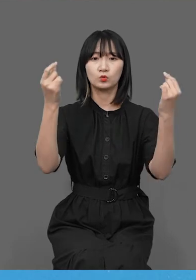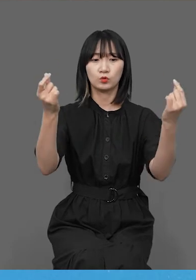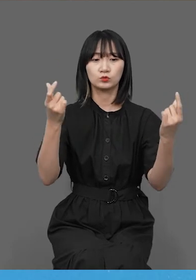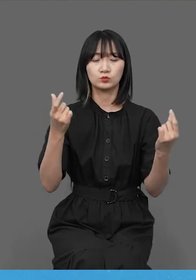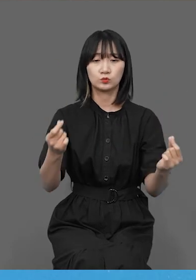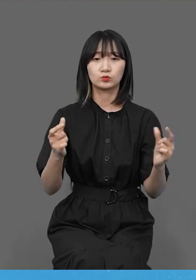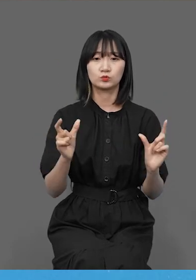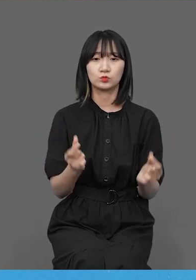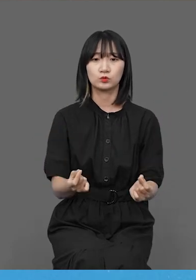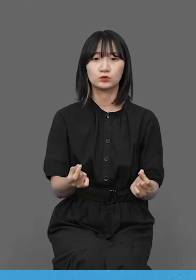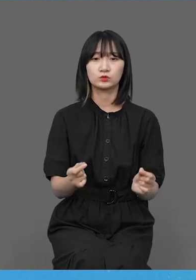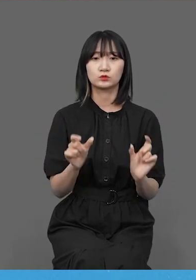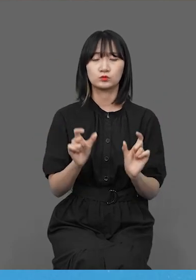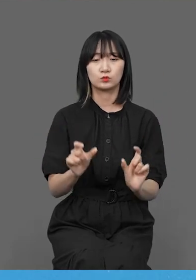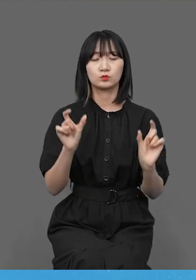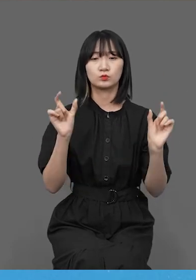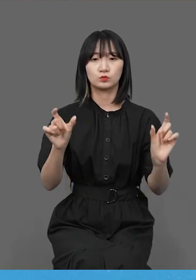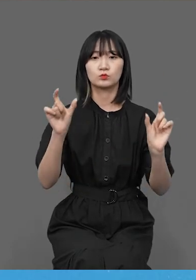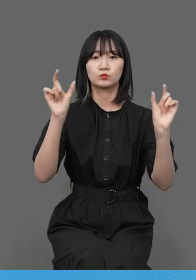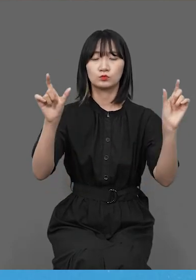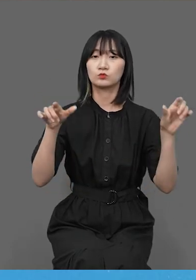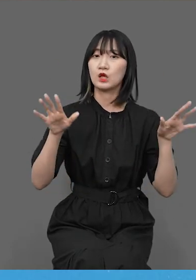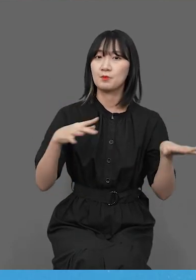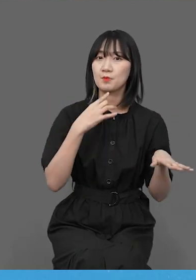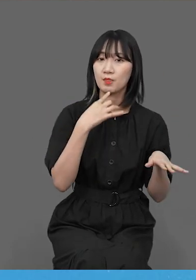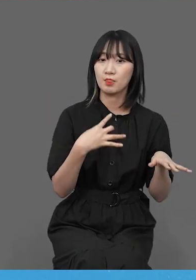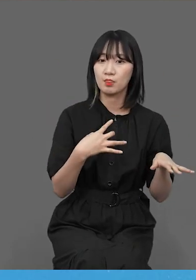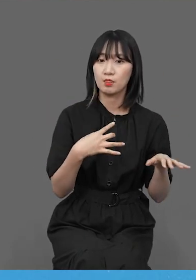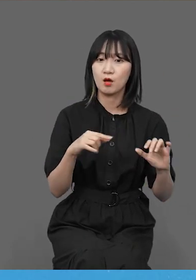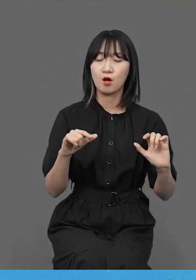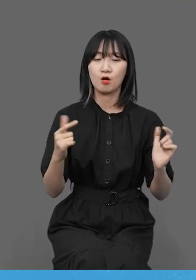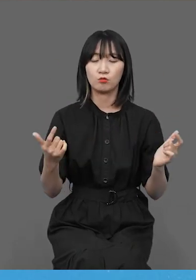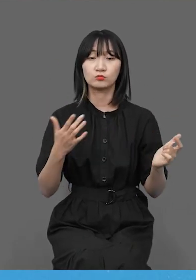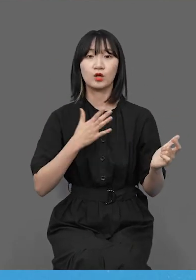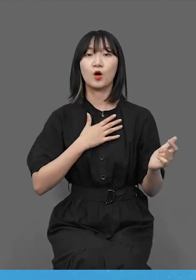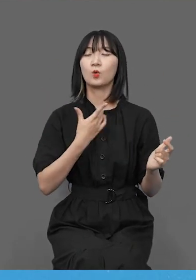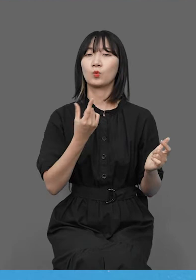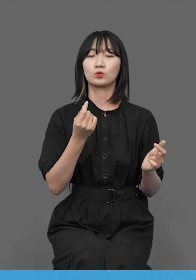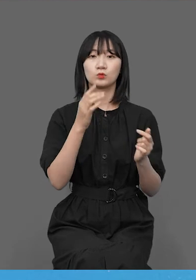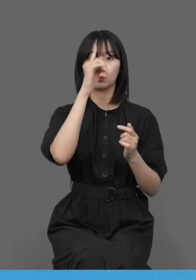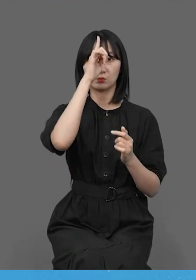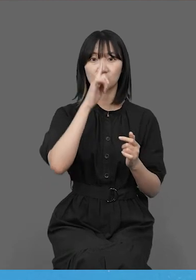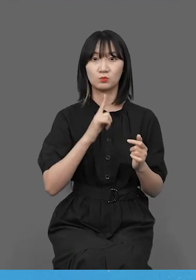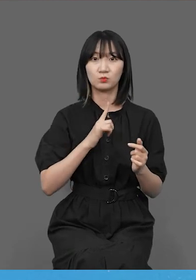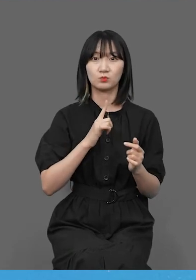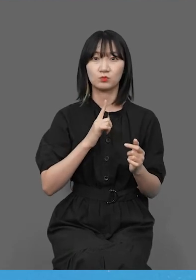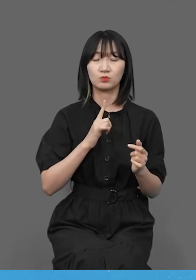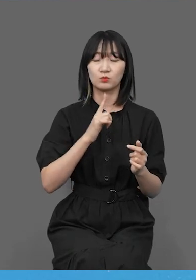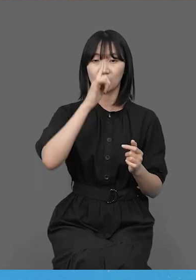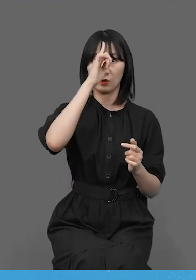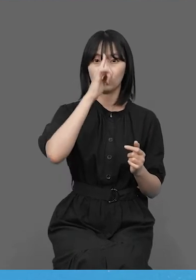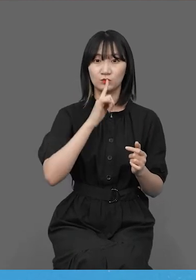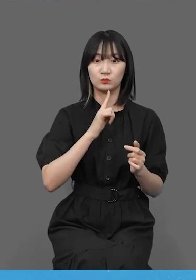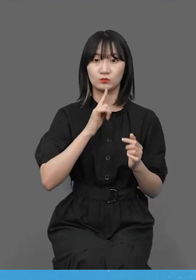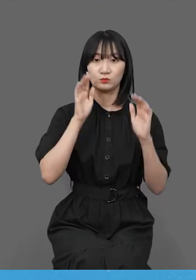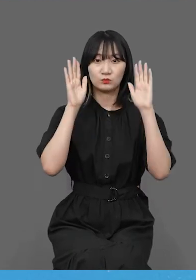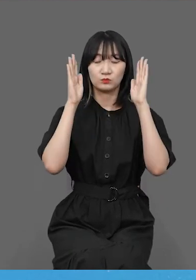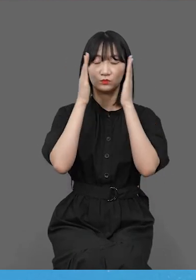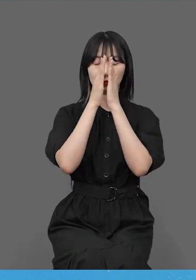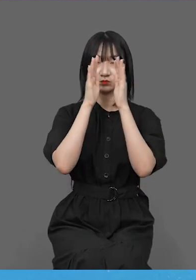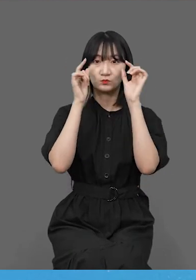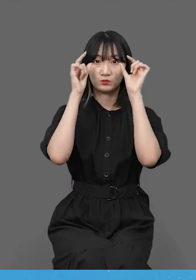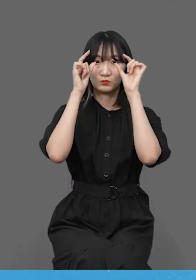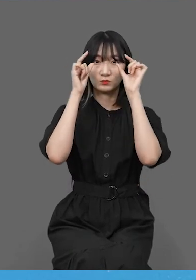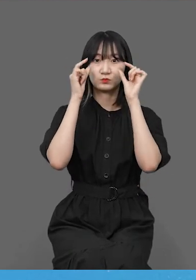잘 배치가 되어 있습니다. 나비만 대칭입니까? 저도 대칭입니다. 가운데 선을 그리면은